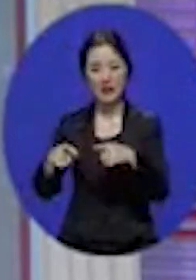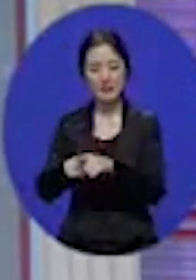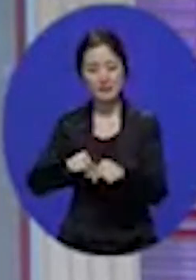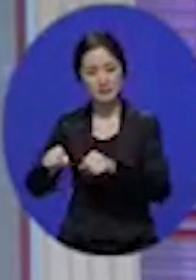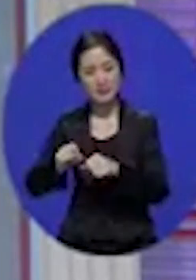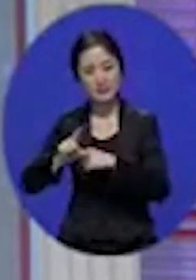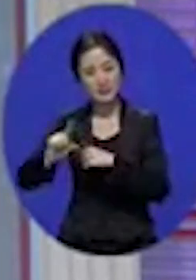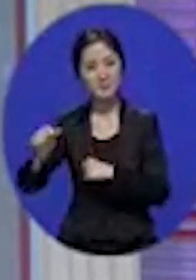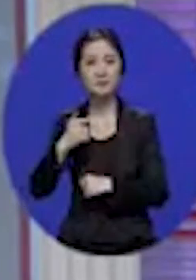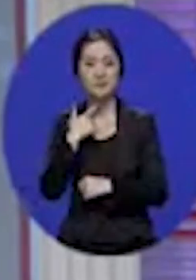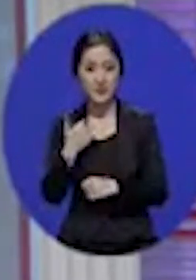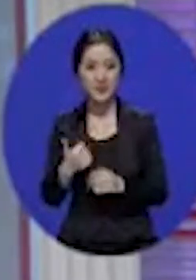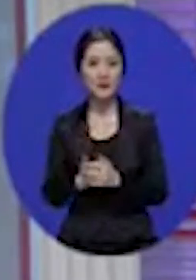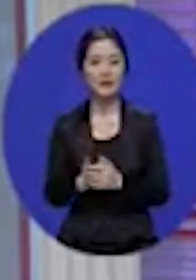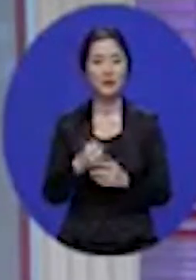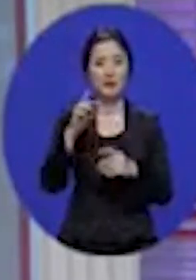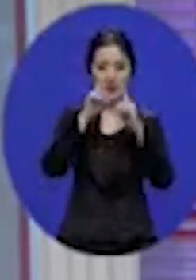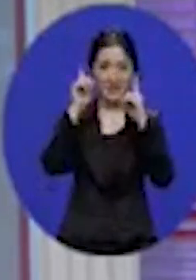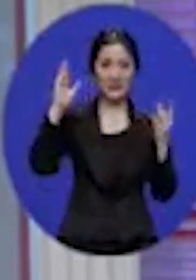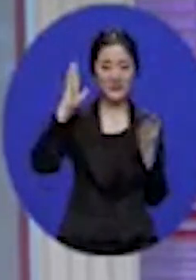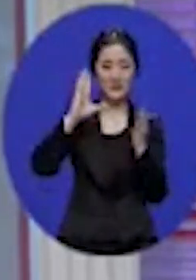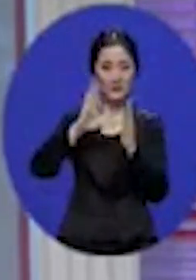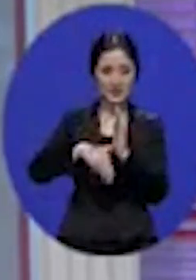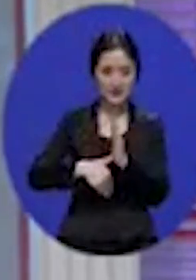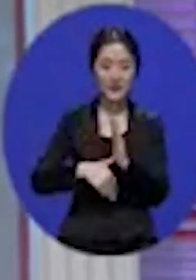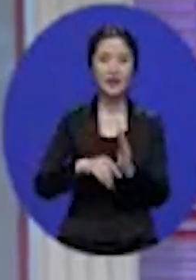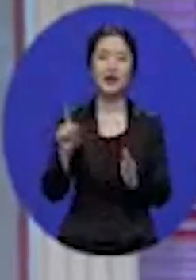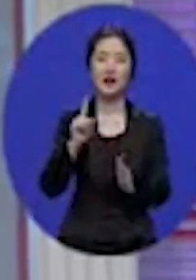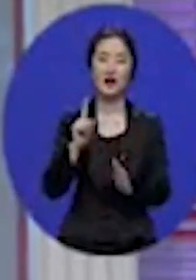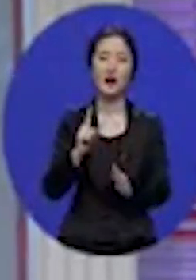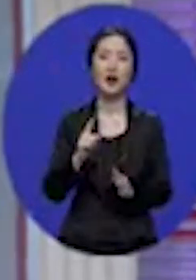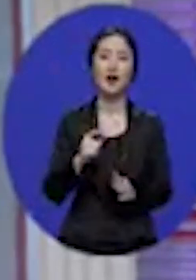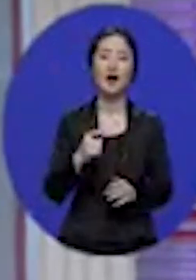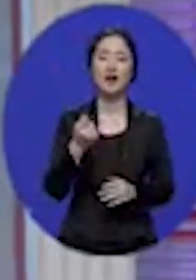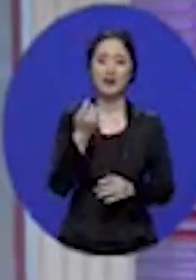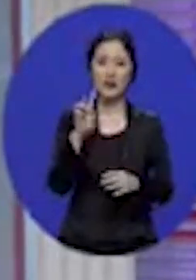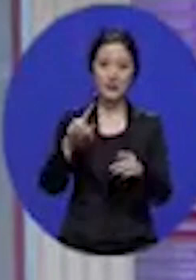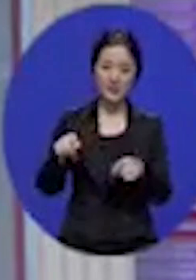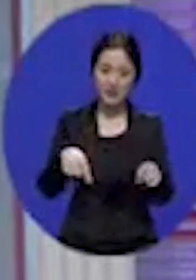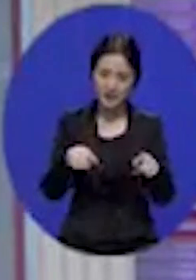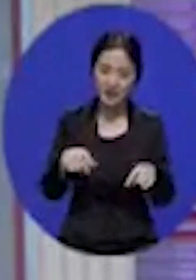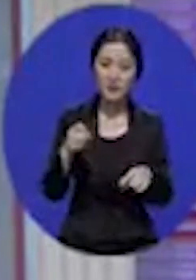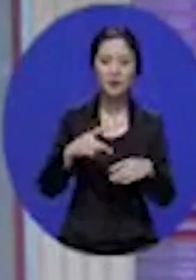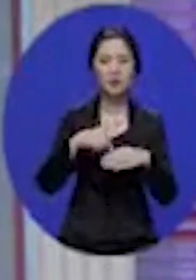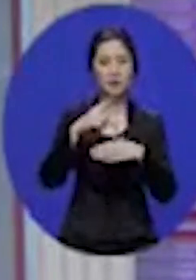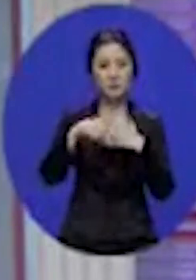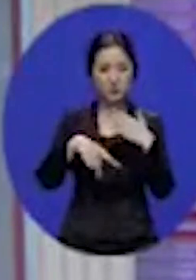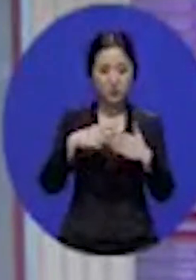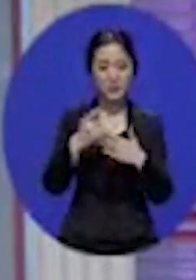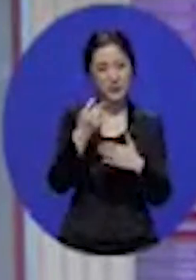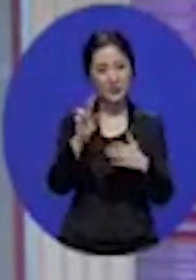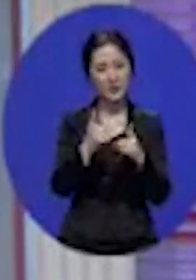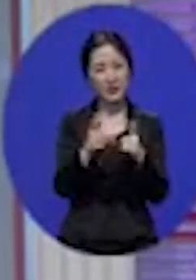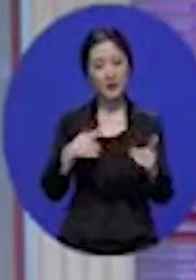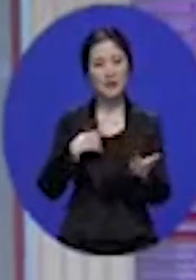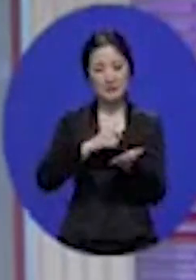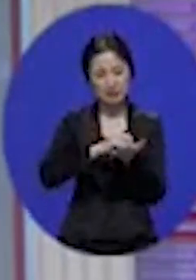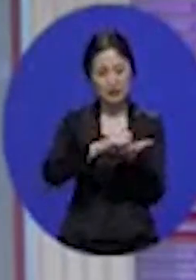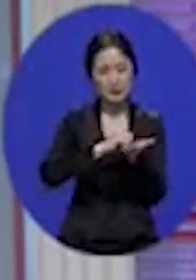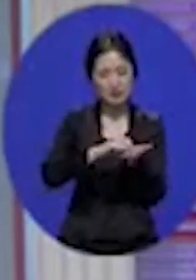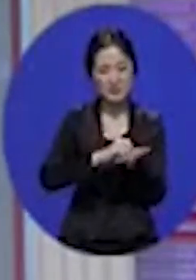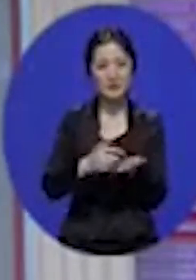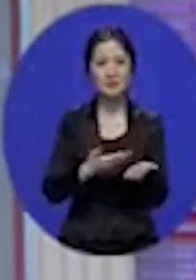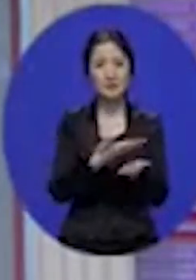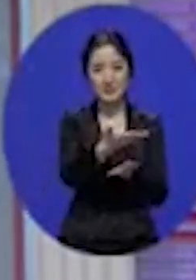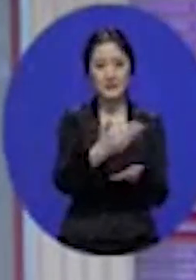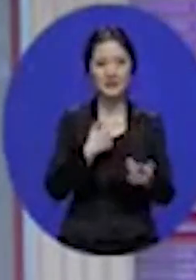뭐 이종환의 밤의 디스크쇼라든가 저녁 녹시 양희은 씨 뭐 이런 프로그램에 막 엽서 보내서 거기